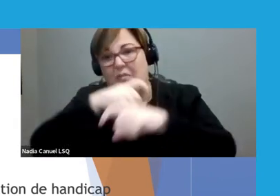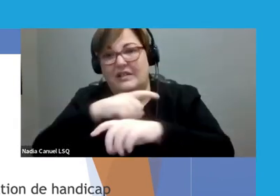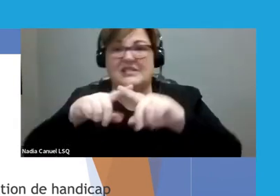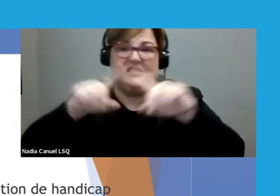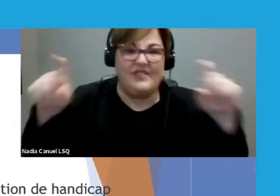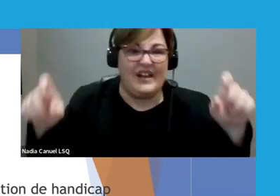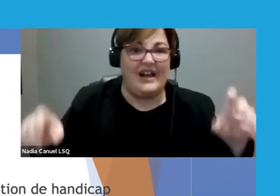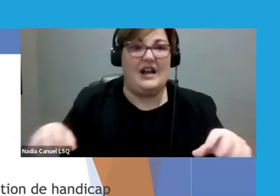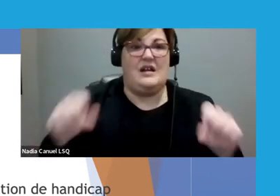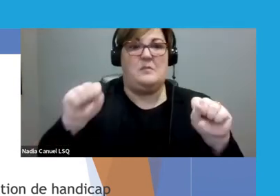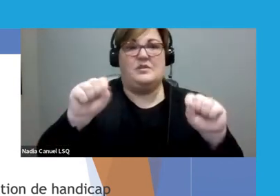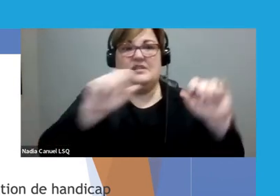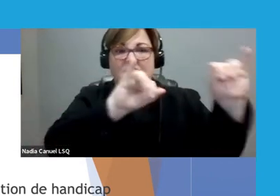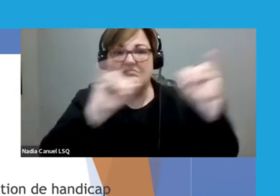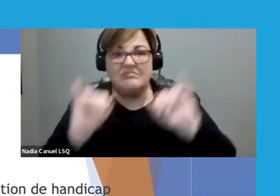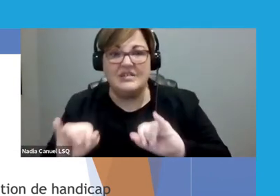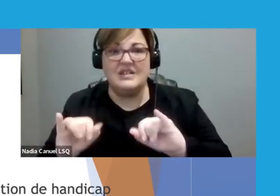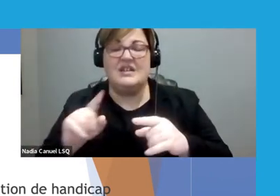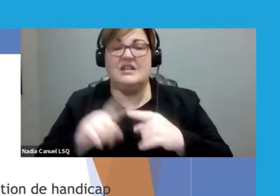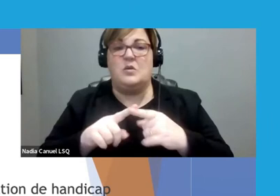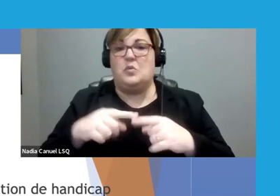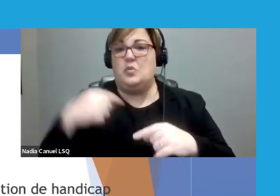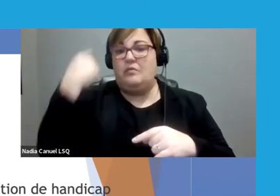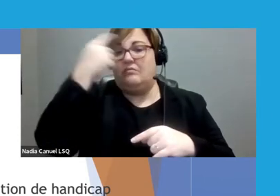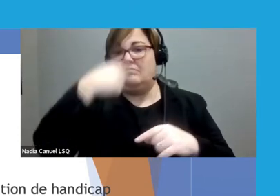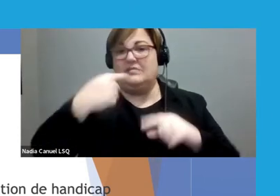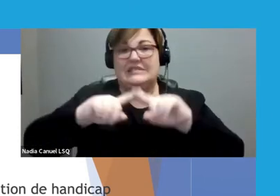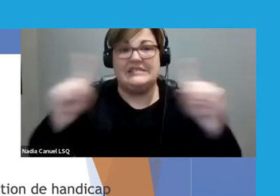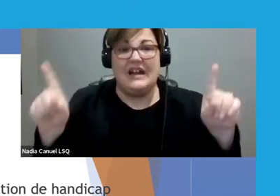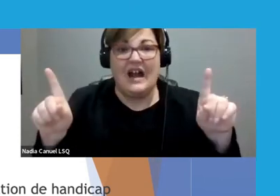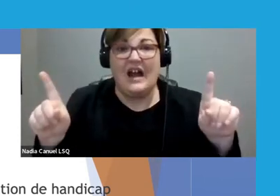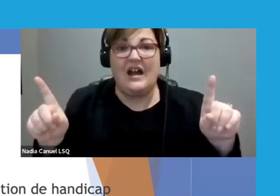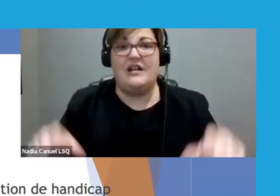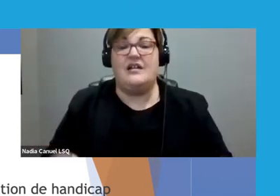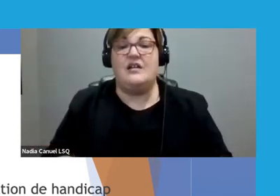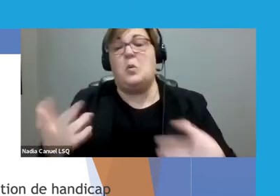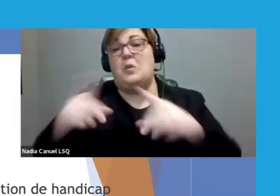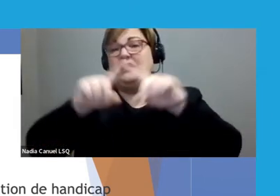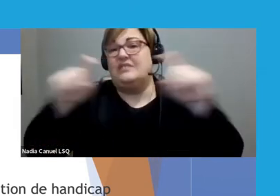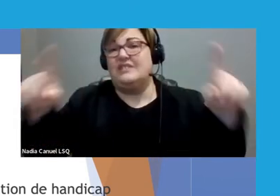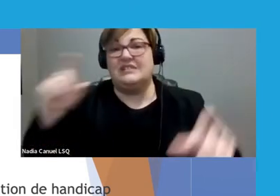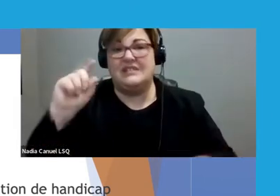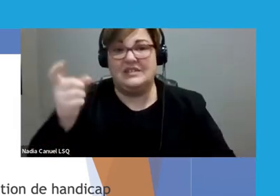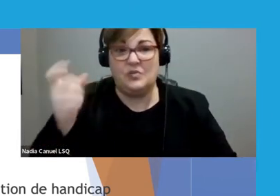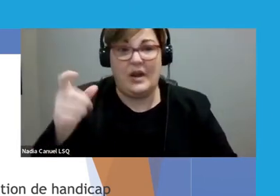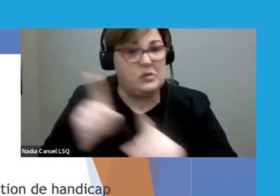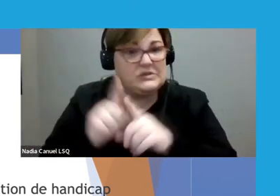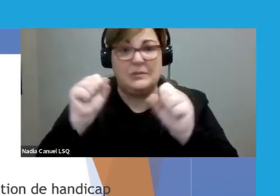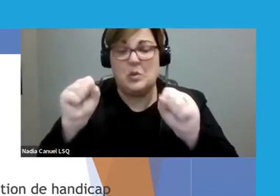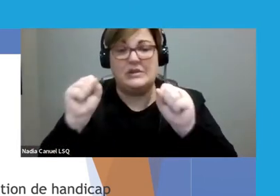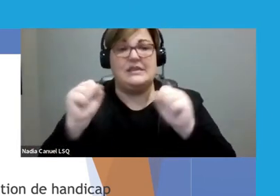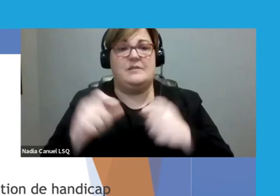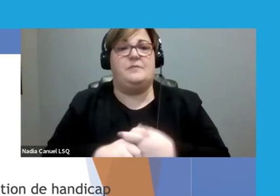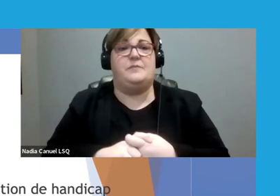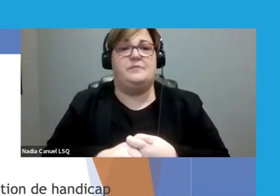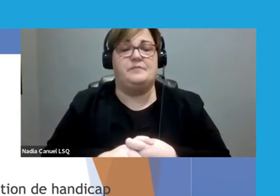réfugiées, des femmes issues de minorités culturelles ou issues de la diversité aussi sexuelle.